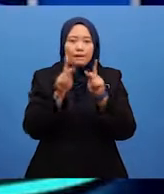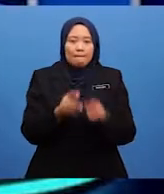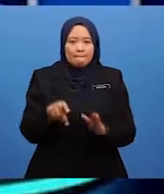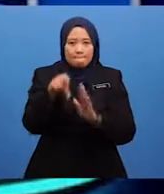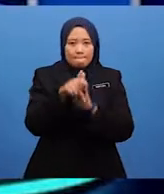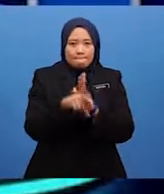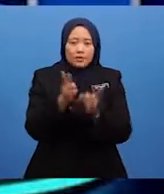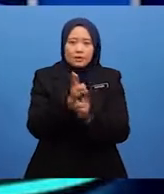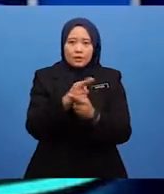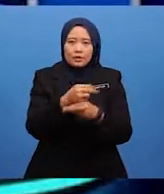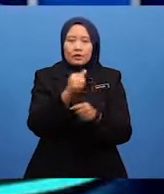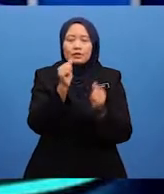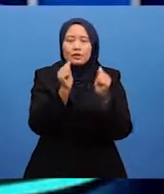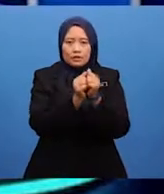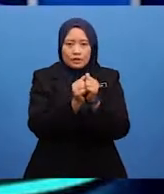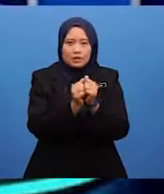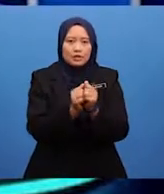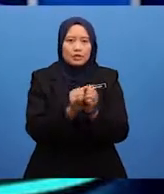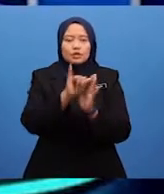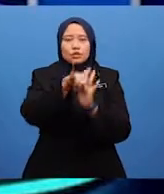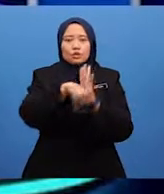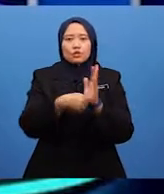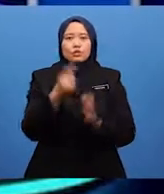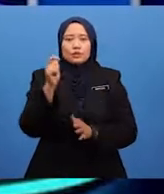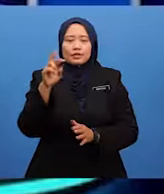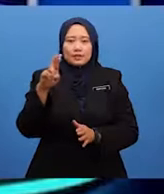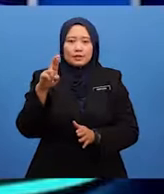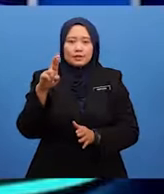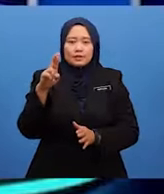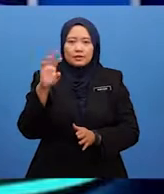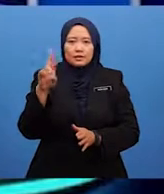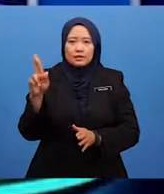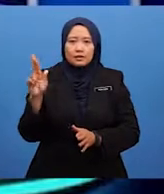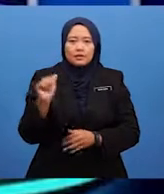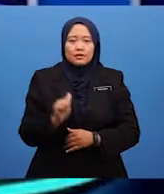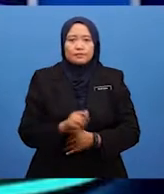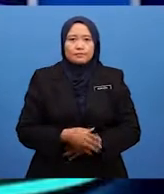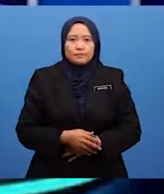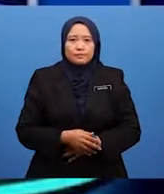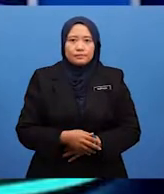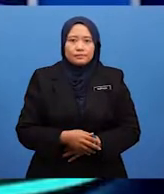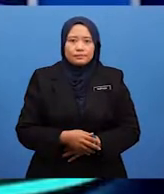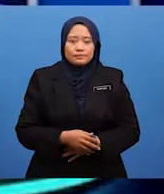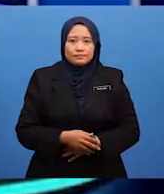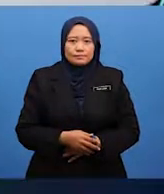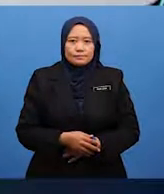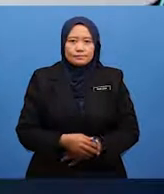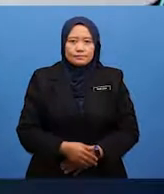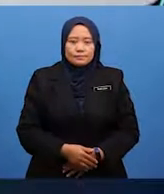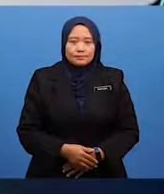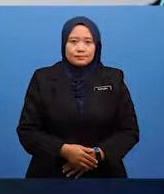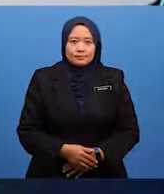Bagaimana dan juga Mengapa kau punya menjadi persoalan dan jawabannya kepada sesuatu rekaan